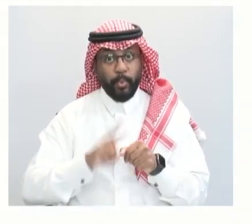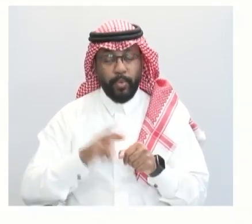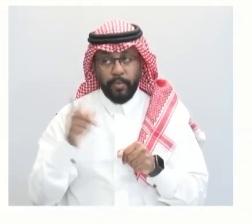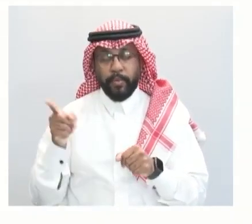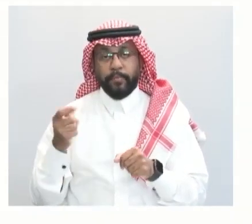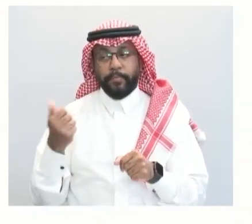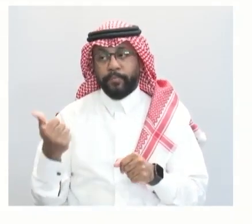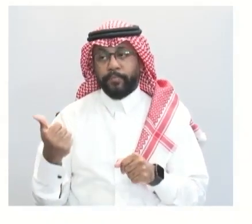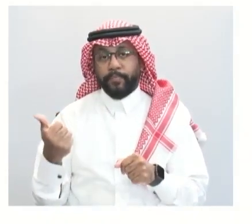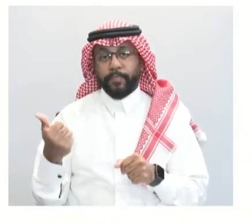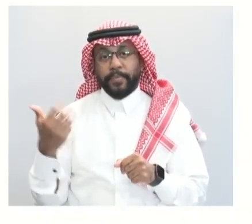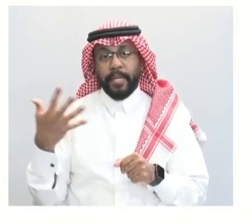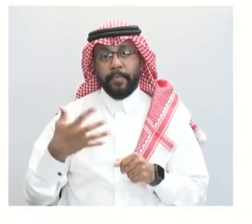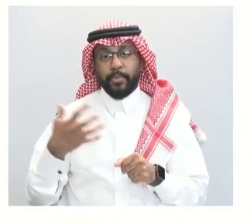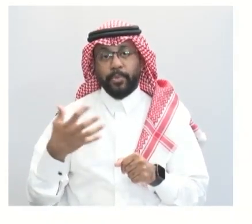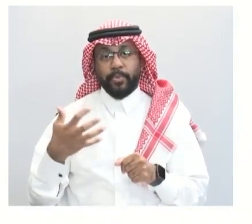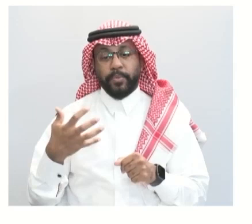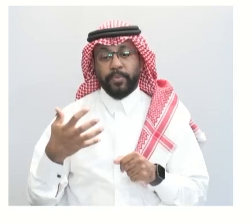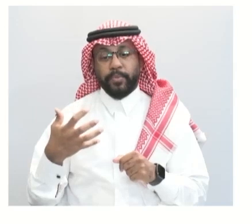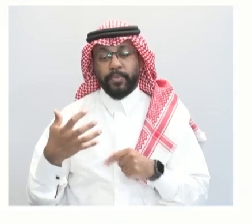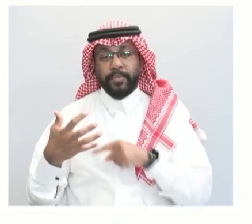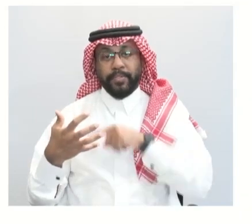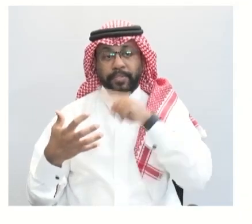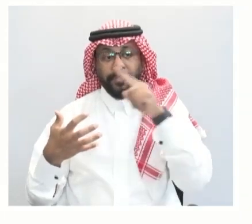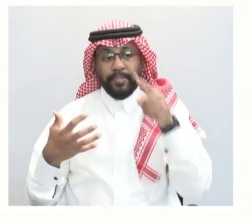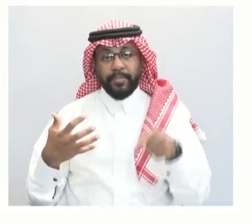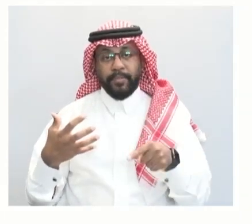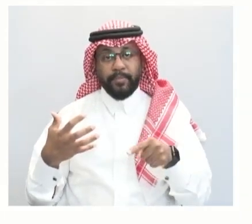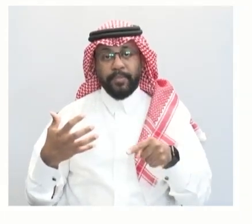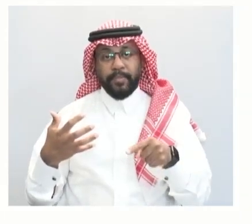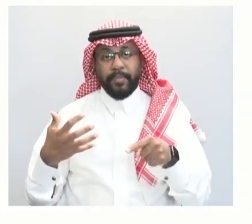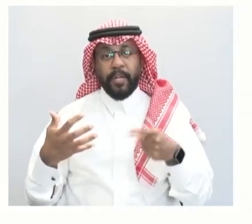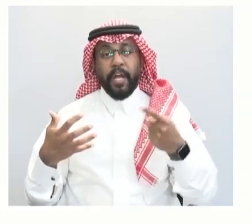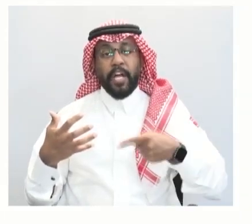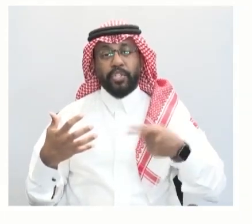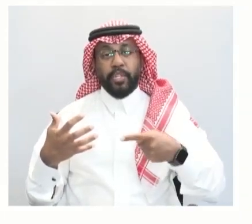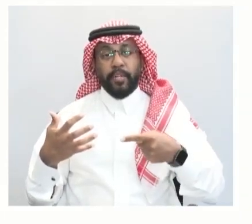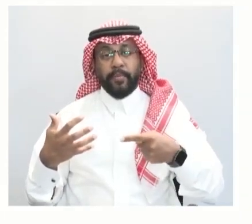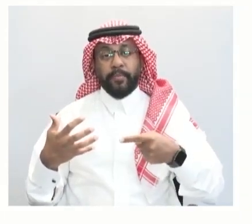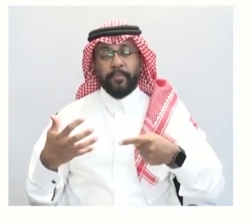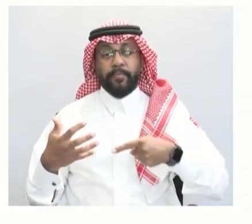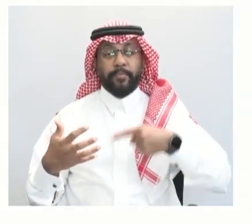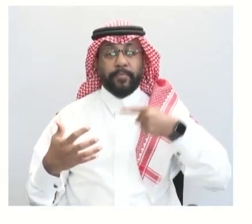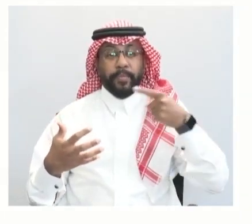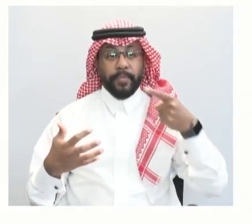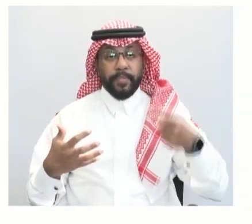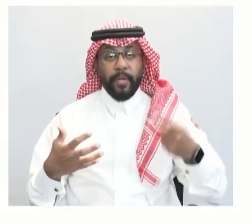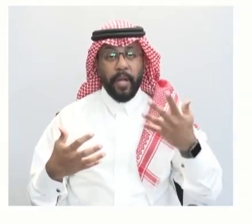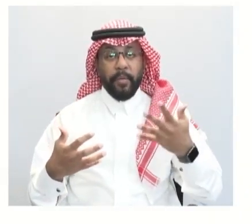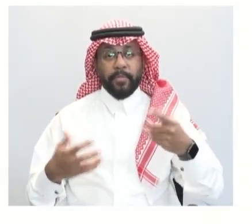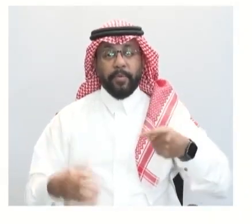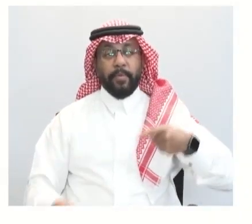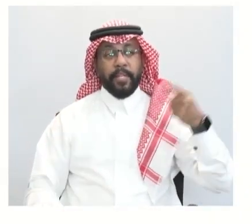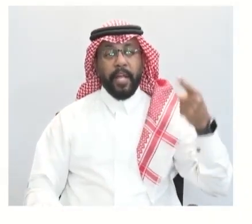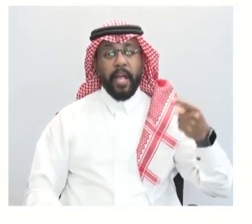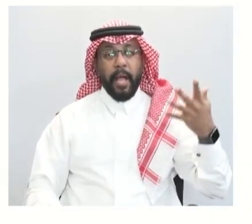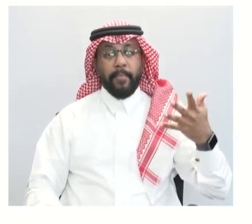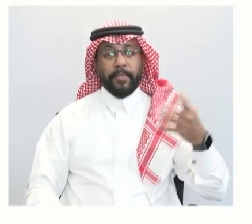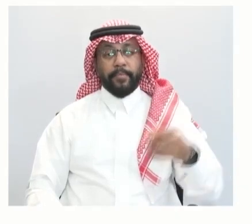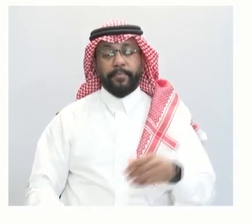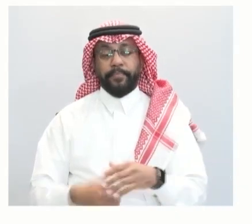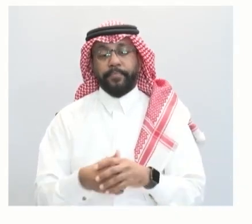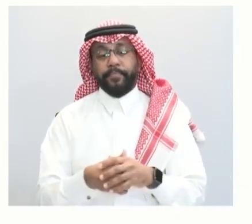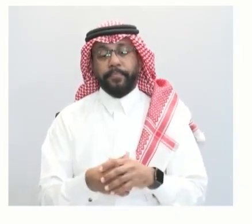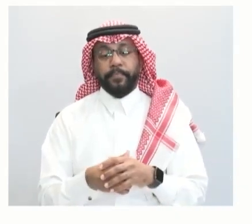قمنا بعد الخمسون ريالا ثم العشر ريالات ثم الخمس ريالات تم الخمس ريالات اذا